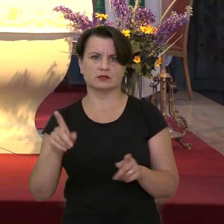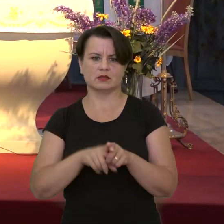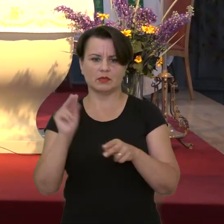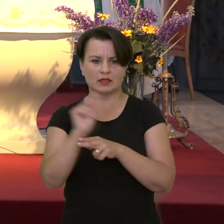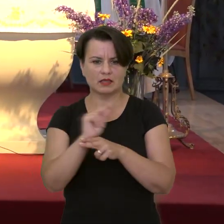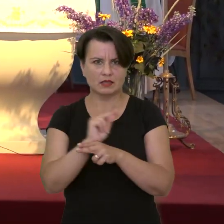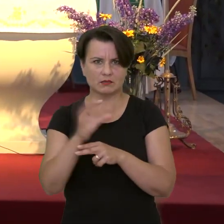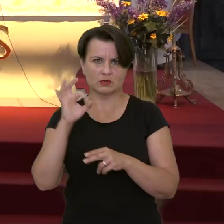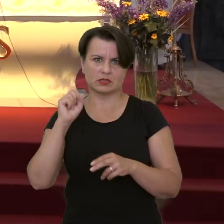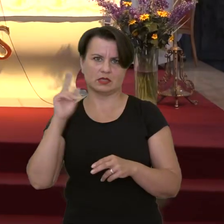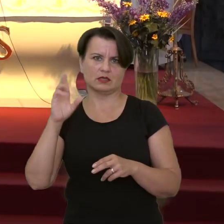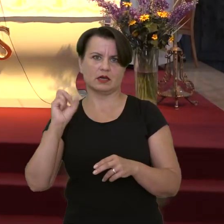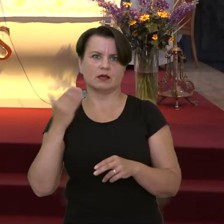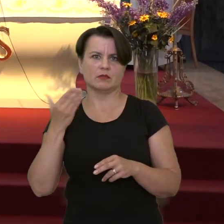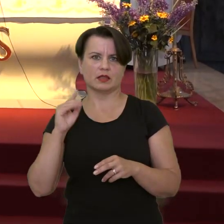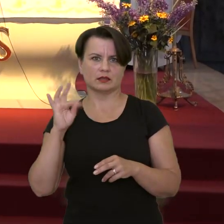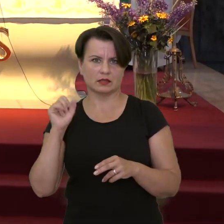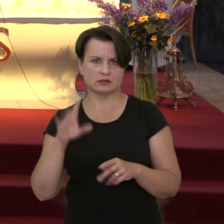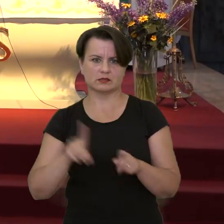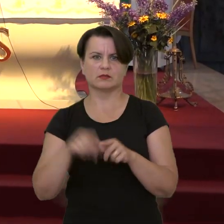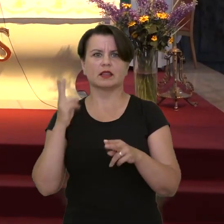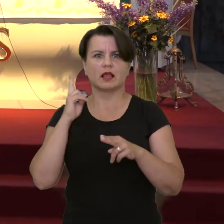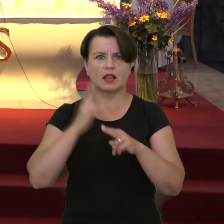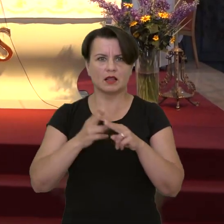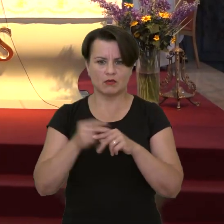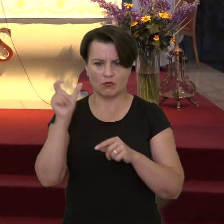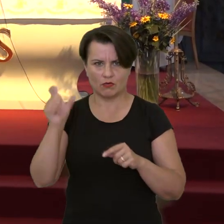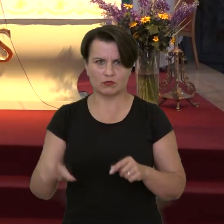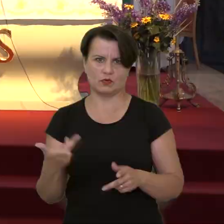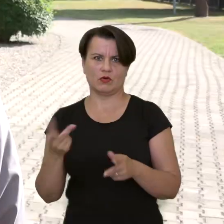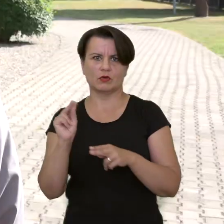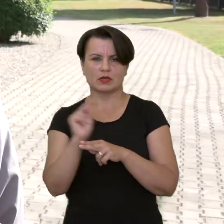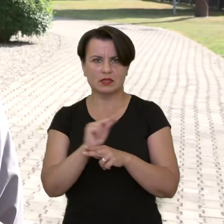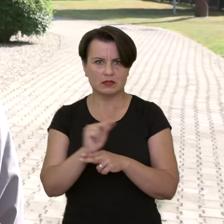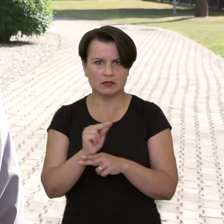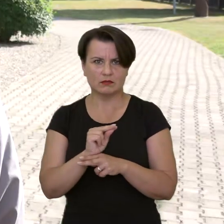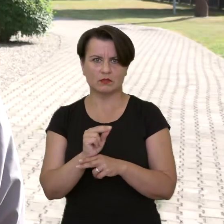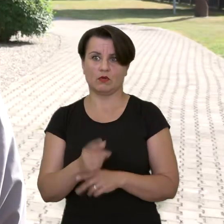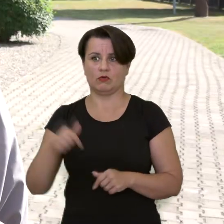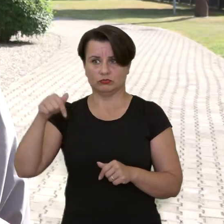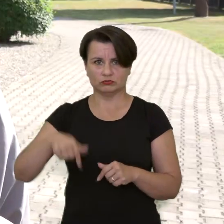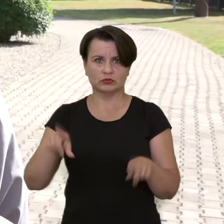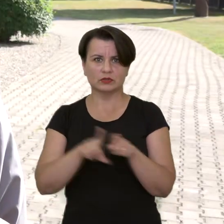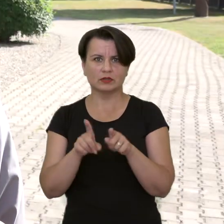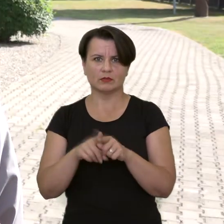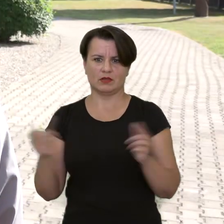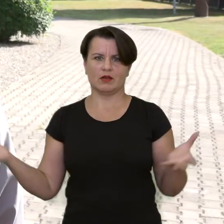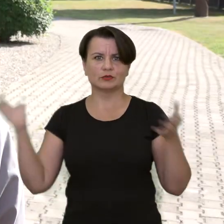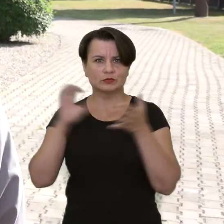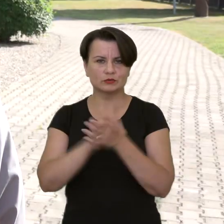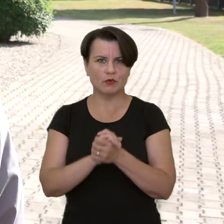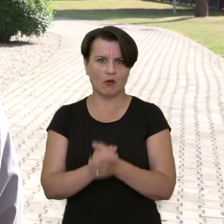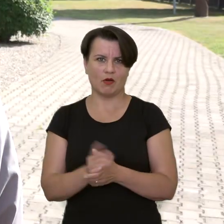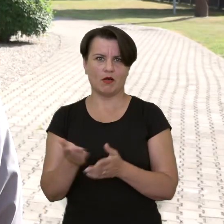atgailos sakramentas, ligonių sakramentas taip pat. Ir tuo pačiu šiandieną mes turime taip pat tą susitaikinimo pamaldas, arba